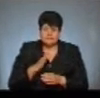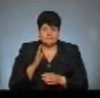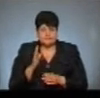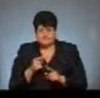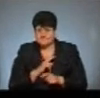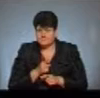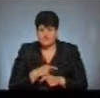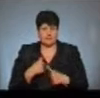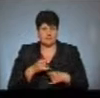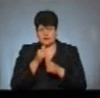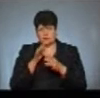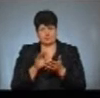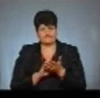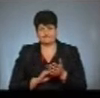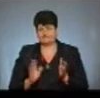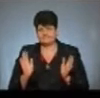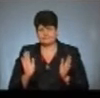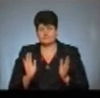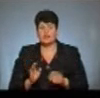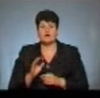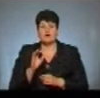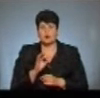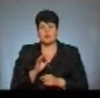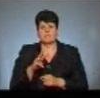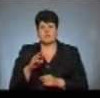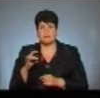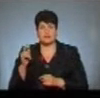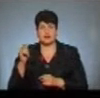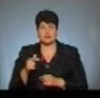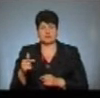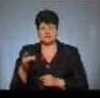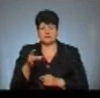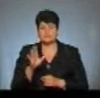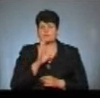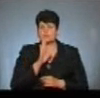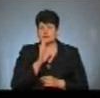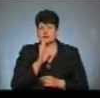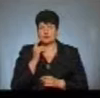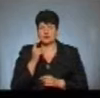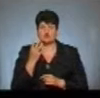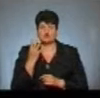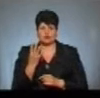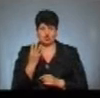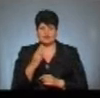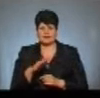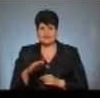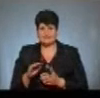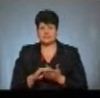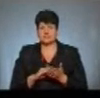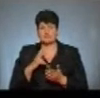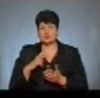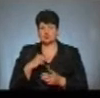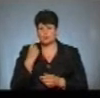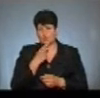візьмуть верх, я таки не складу цей іспит. Ольга Михайлів приїхала із Усятинського району. Дівчина – одна із чотирьох абітурієнтів, складає